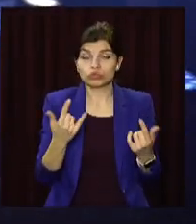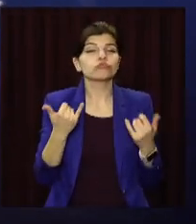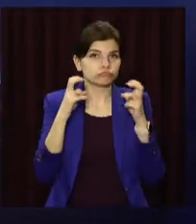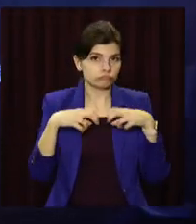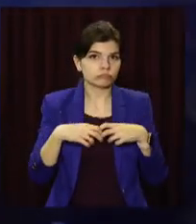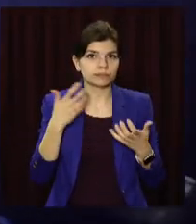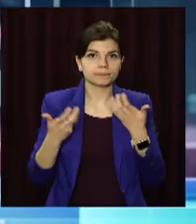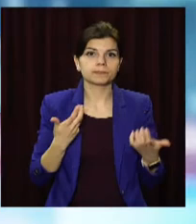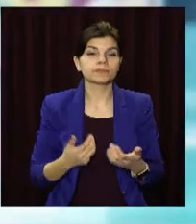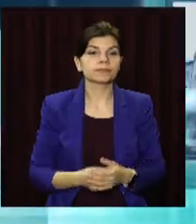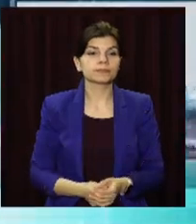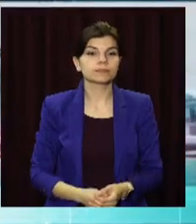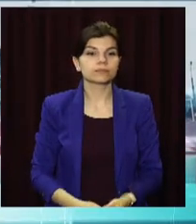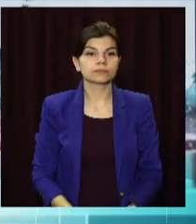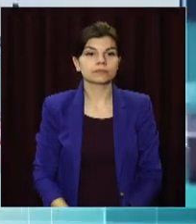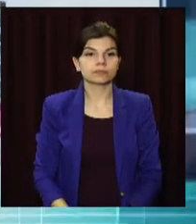з'ясовують.